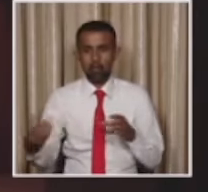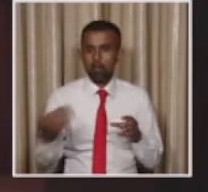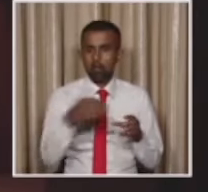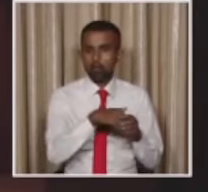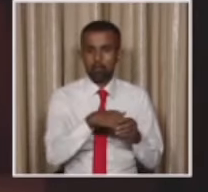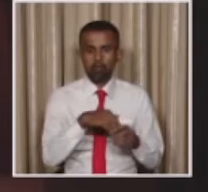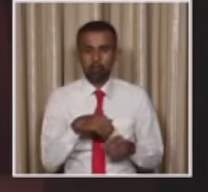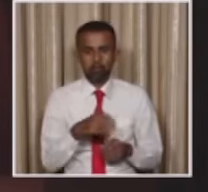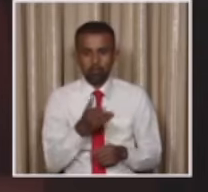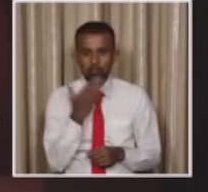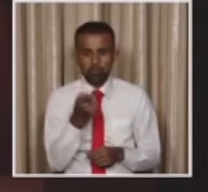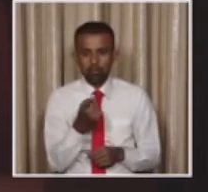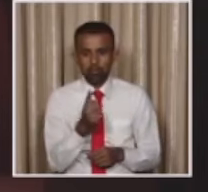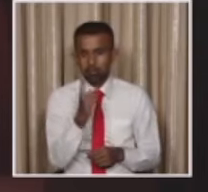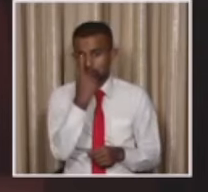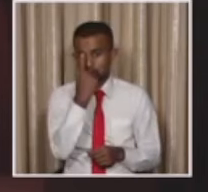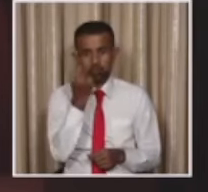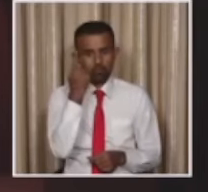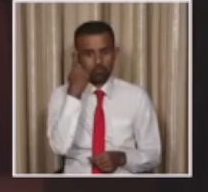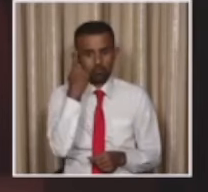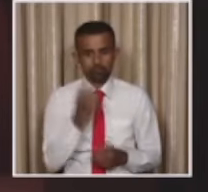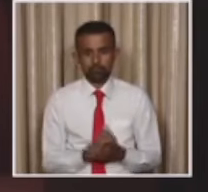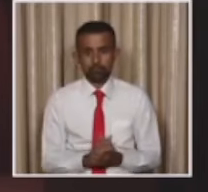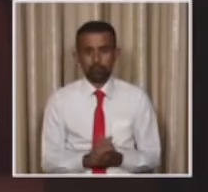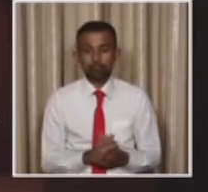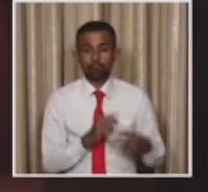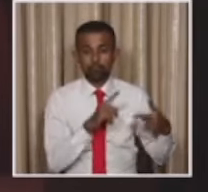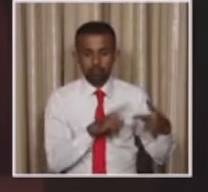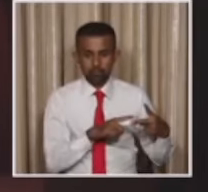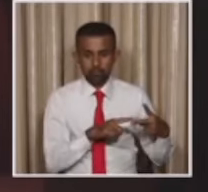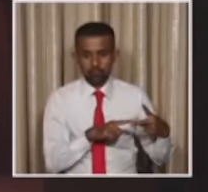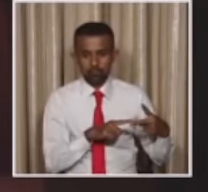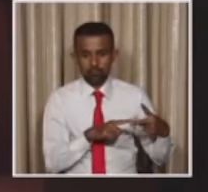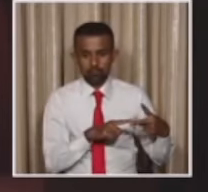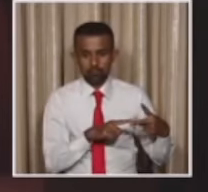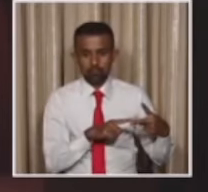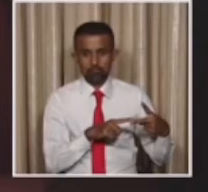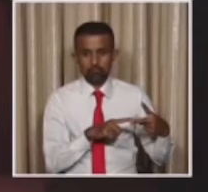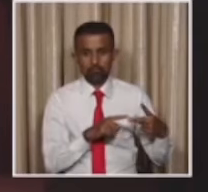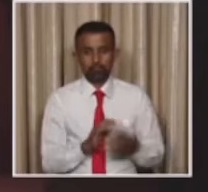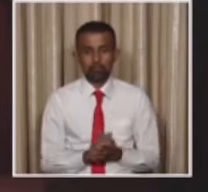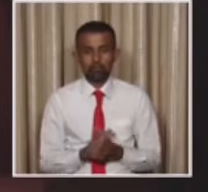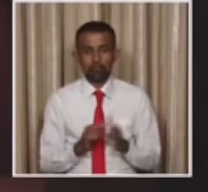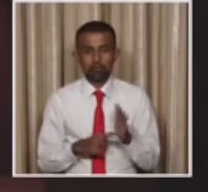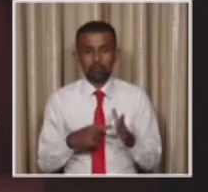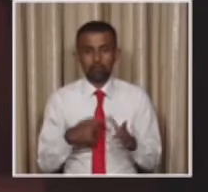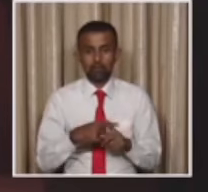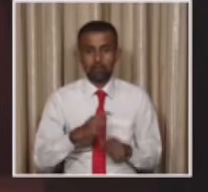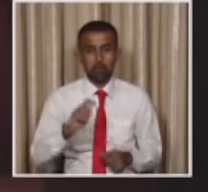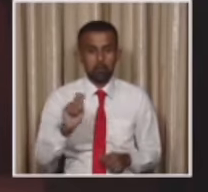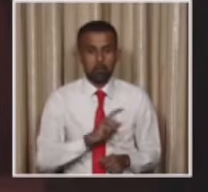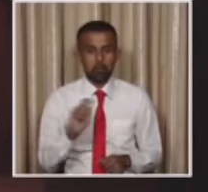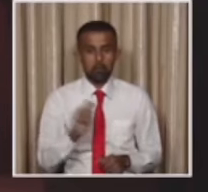කරගැනීමේ ක්‍රියාවලියකට යන්න. ඒක පළවෙනි යෝජනාව. දෙවෙනි යෝජනාව තමයි බදු අය